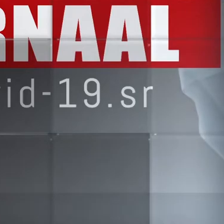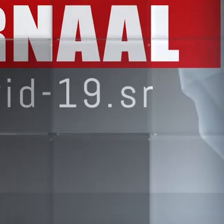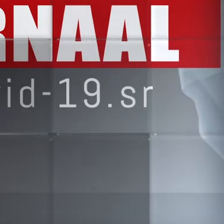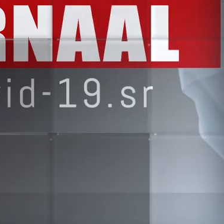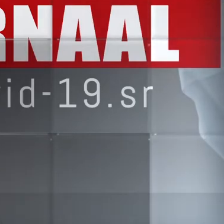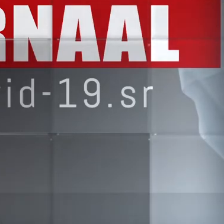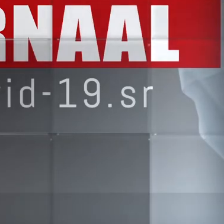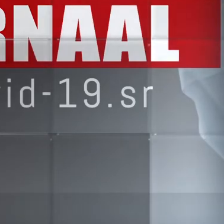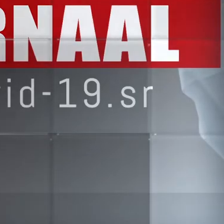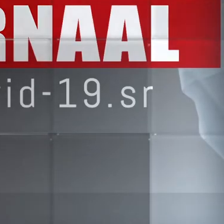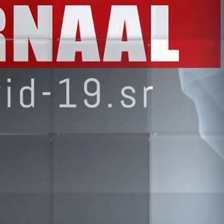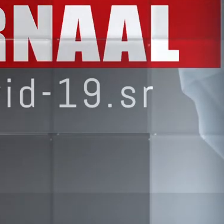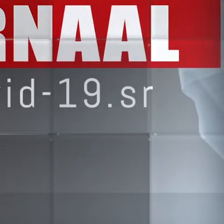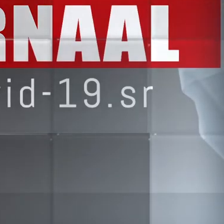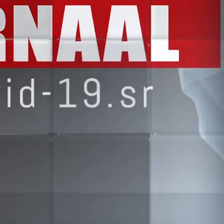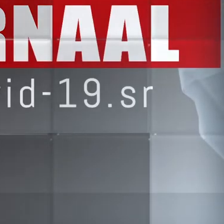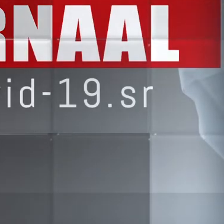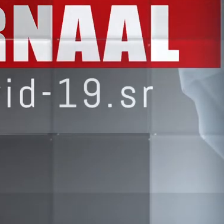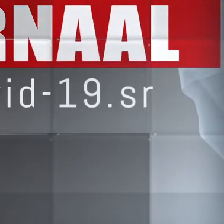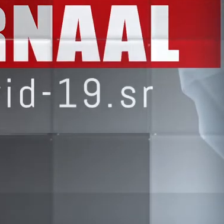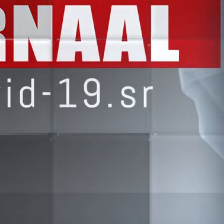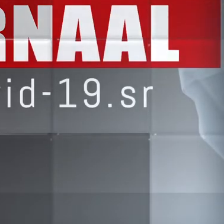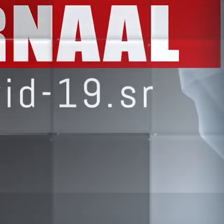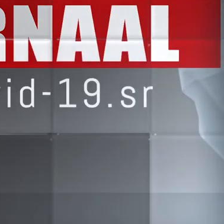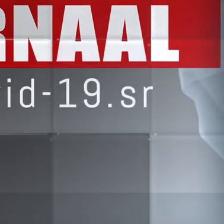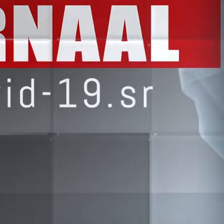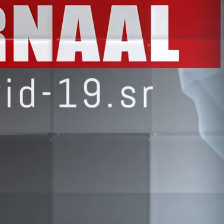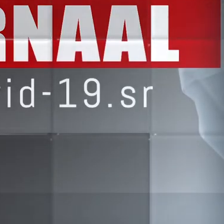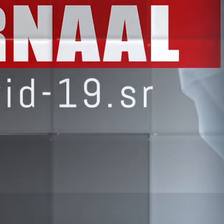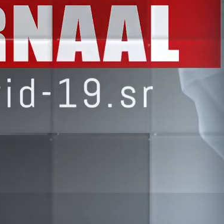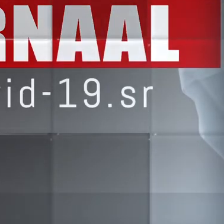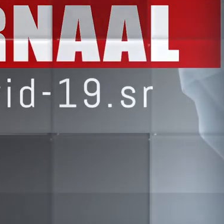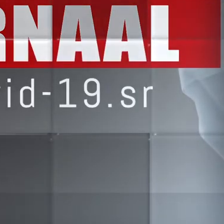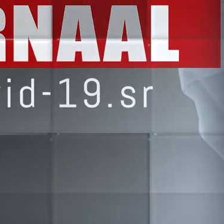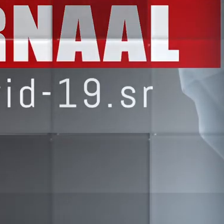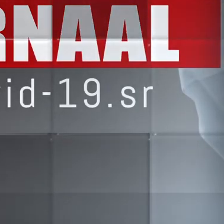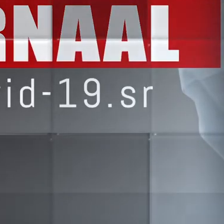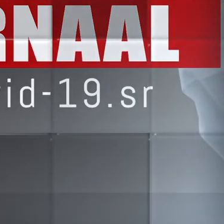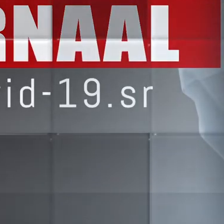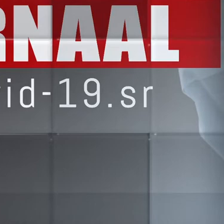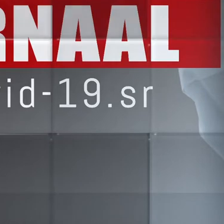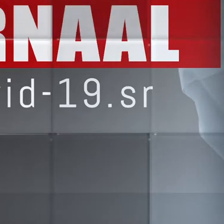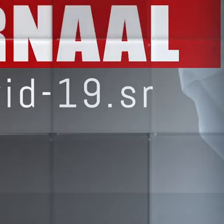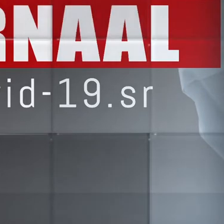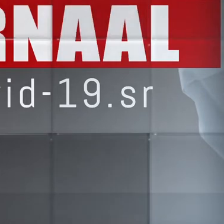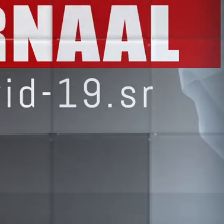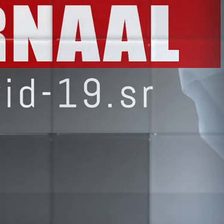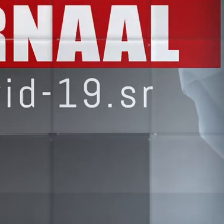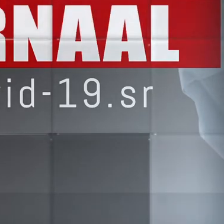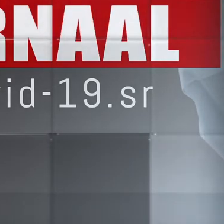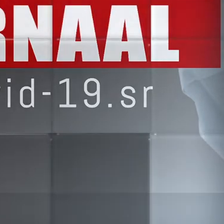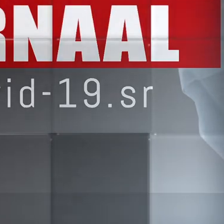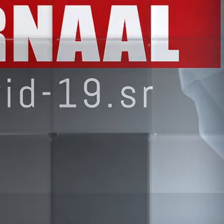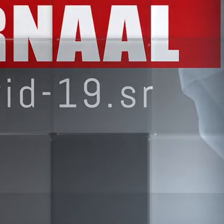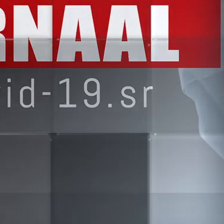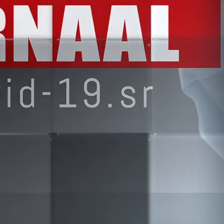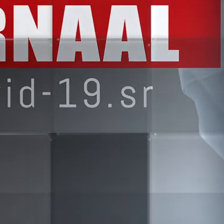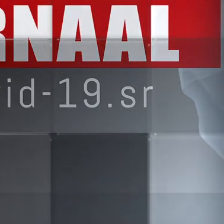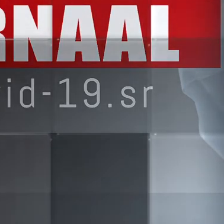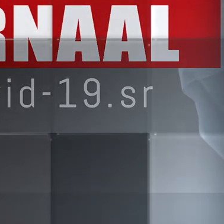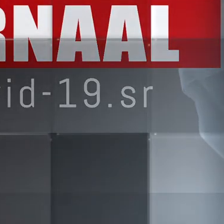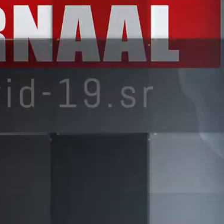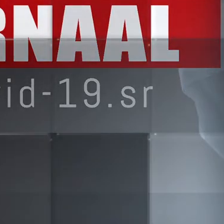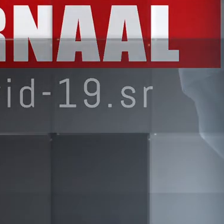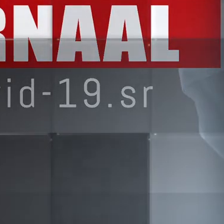van Volksgezondheid waarschuwt dat het gemak dat deze daling met zich meebrengt niet mag overslaan in nonchalance. We zijn er nog